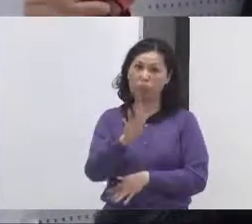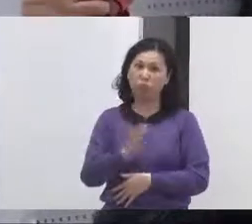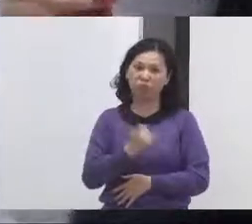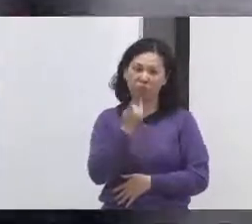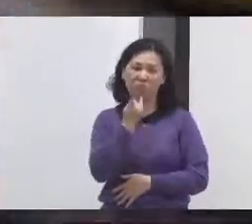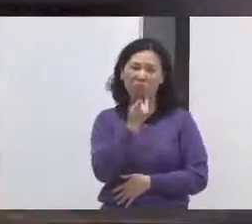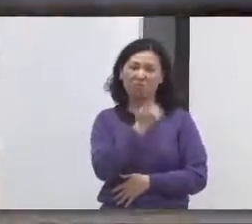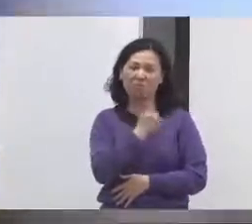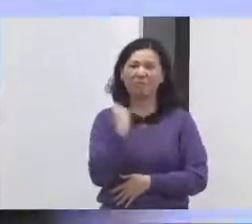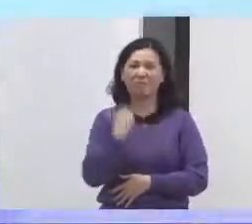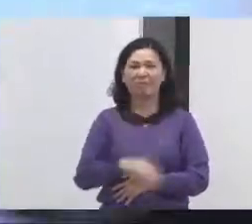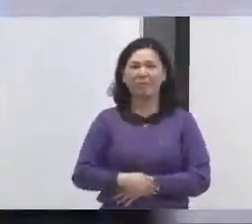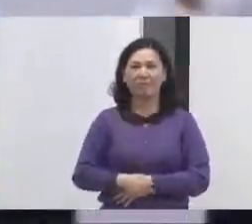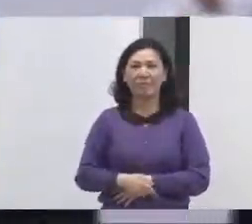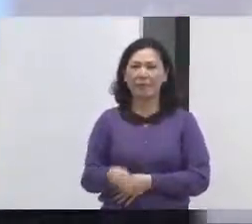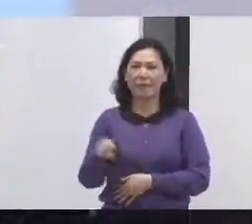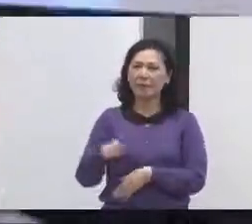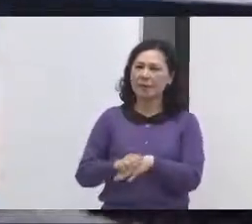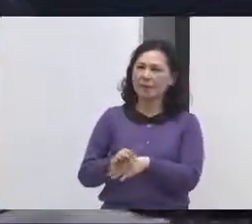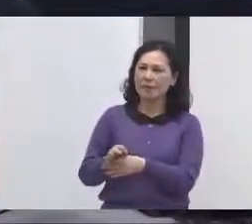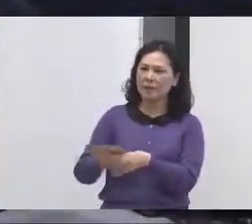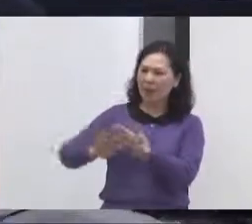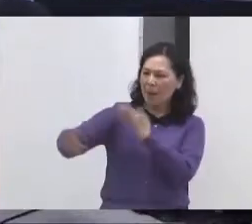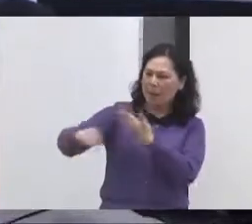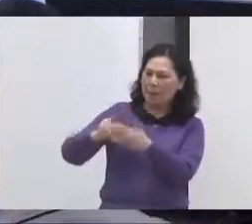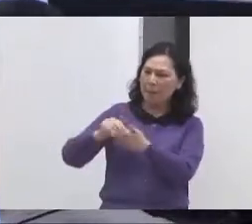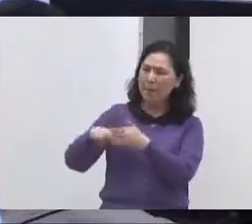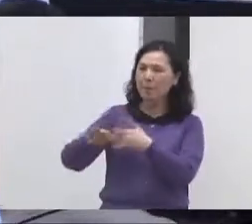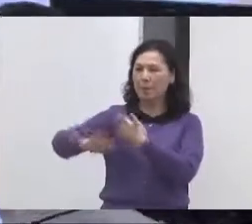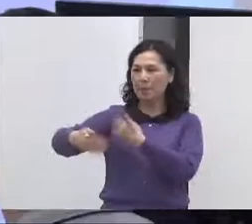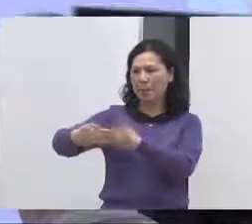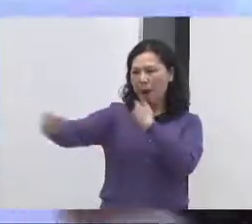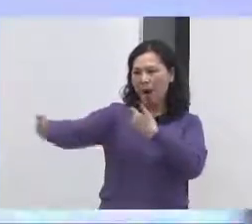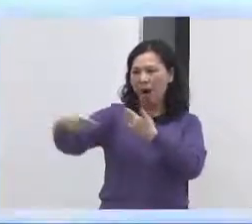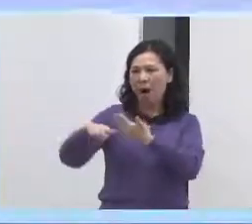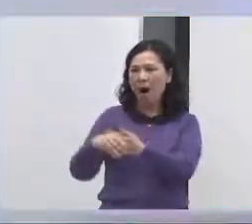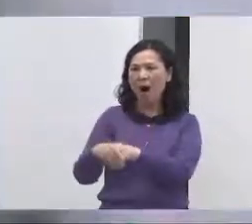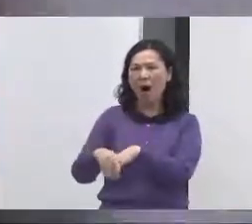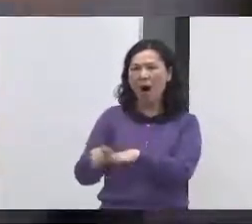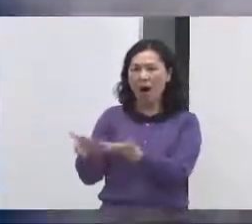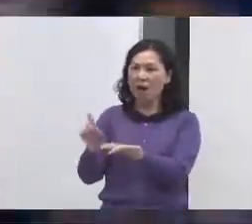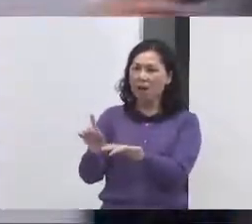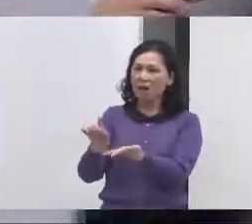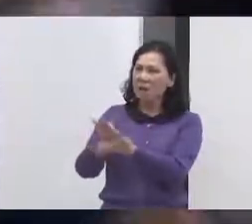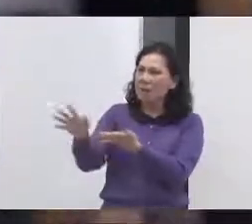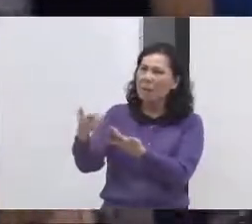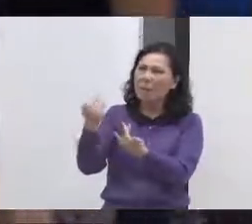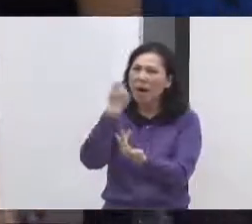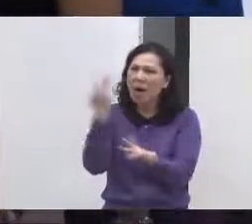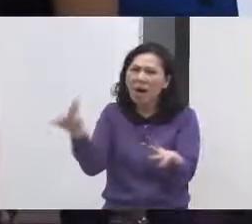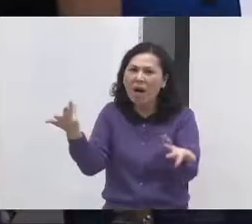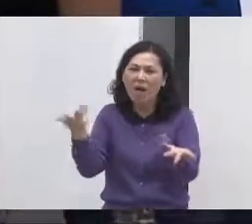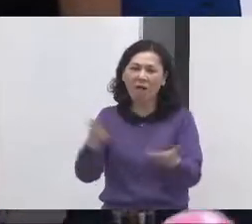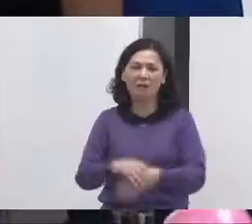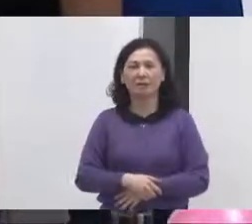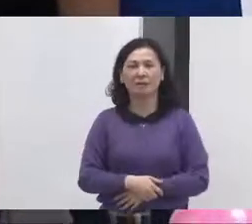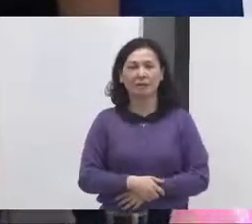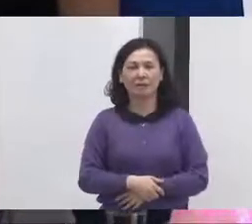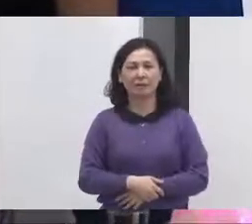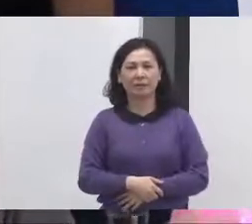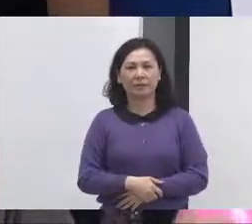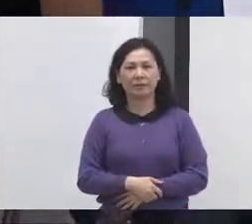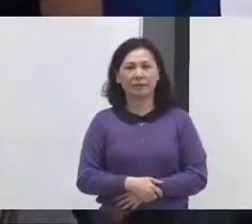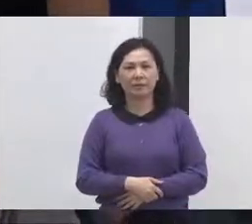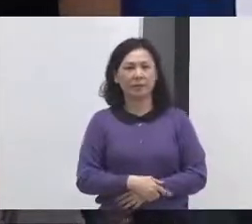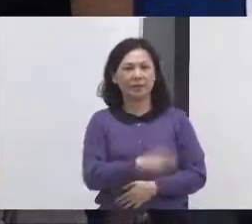一直不懂你说排他性是排谁啊？ 比方说下面好像还是上面有一个是说，是不是